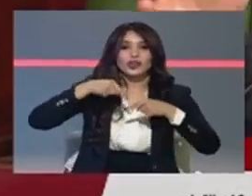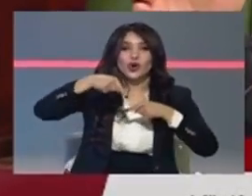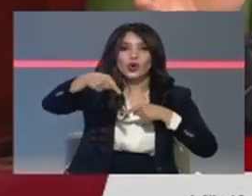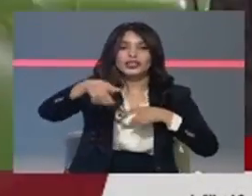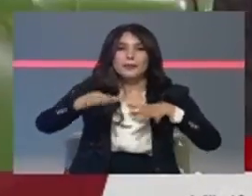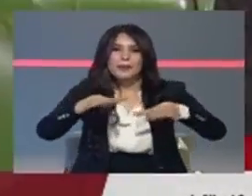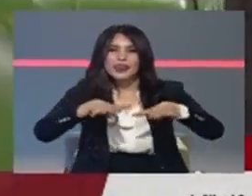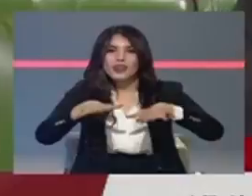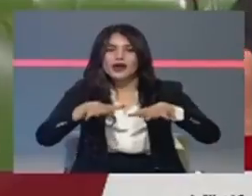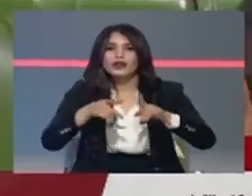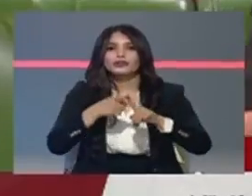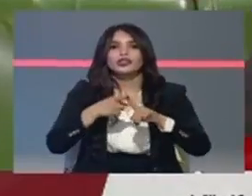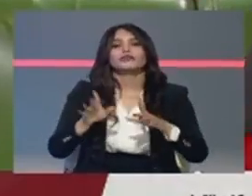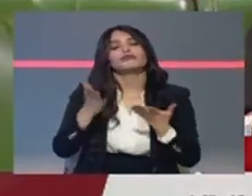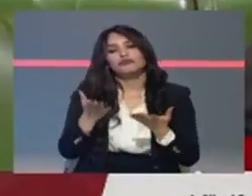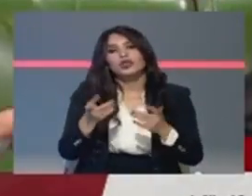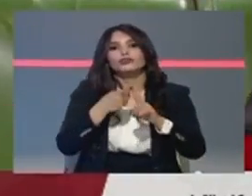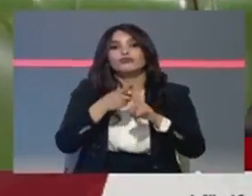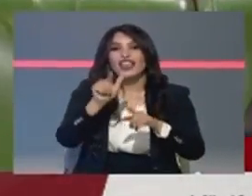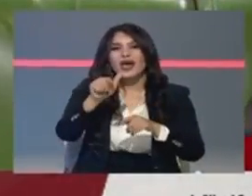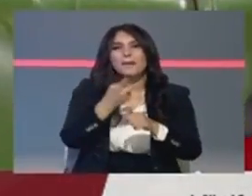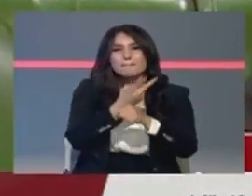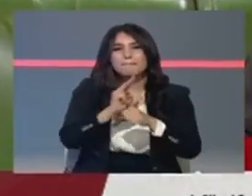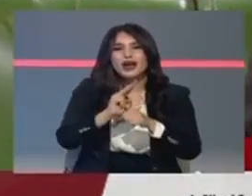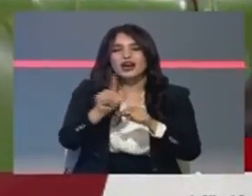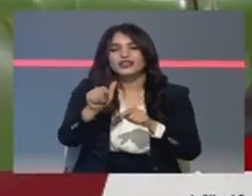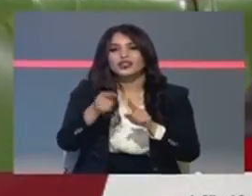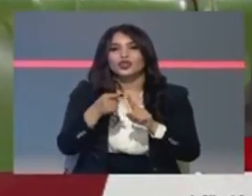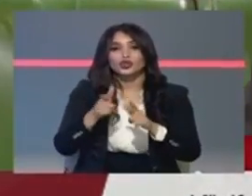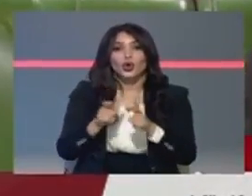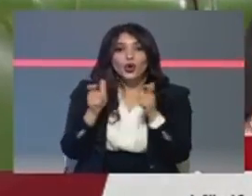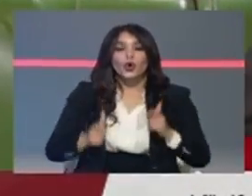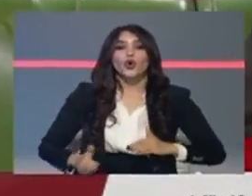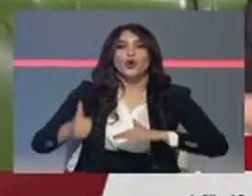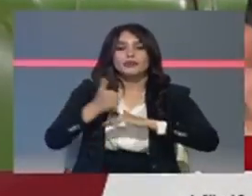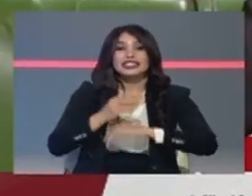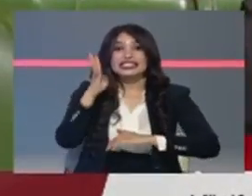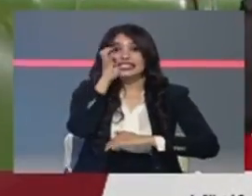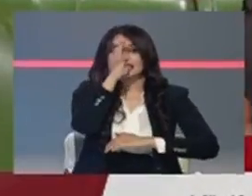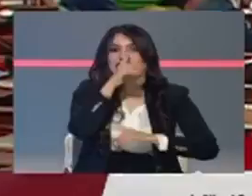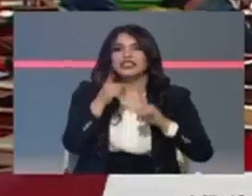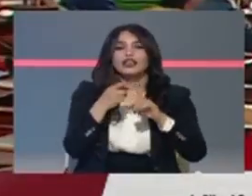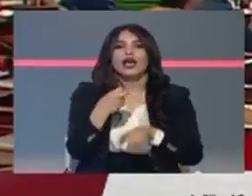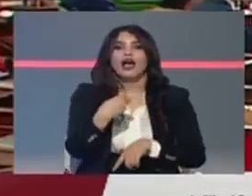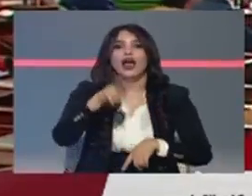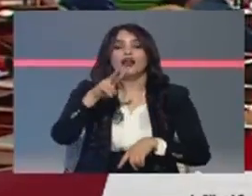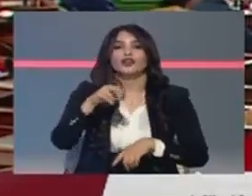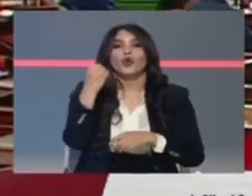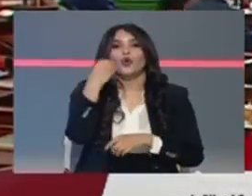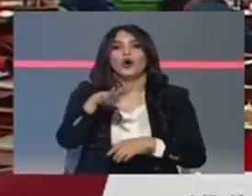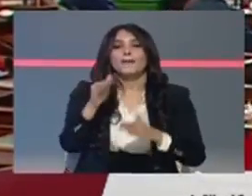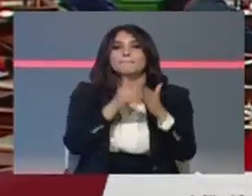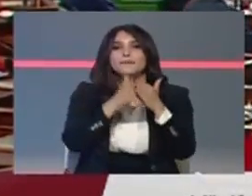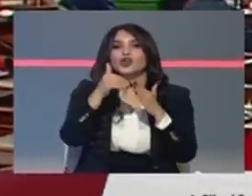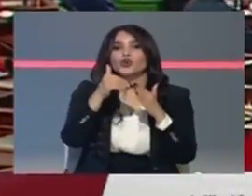الناحية الاستراتيجية تنطوي على مخاطر، وإن الحكومة تمكنت بصعوبة من تعبئة 2500